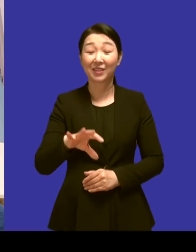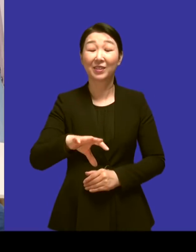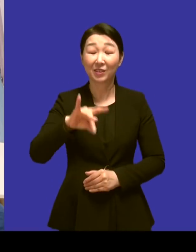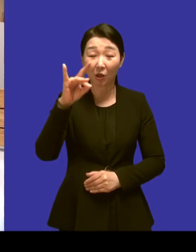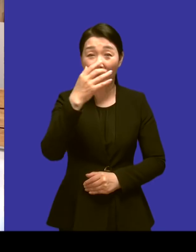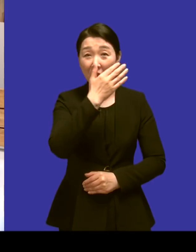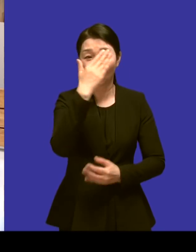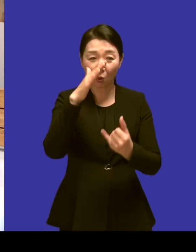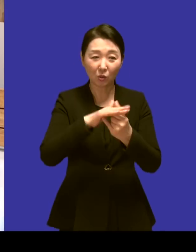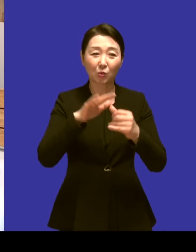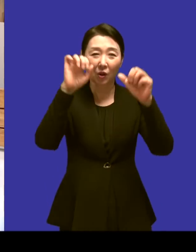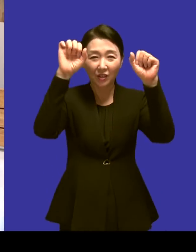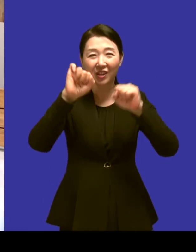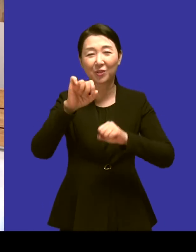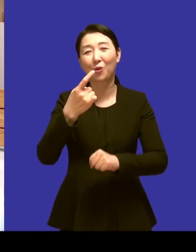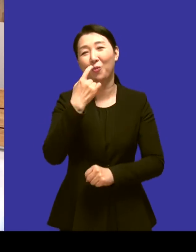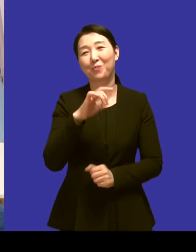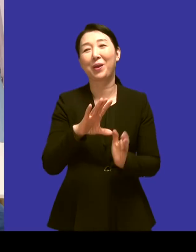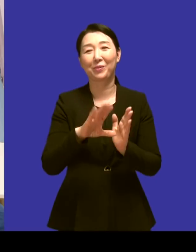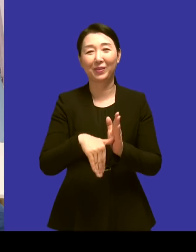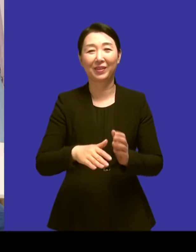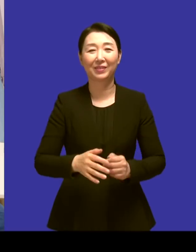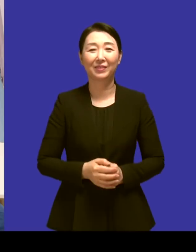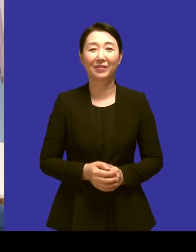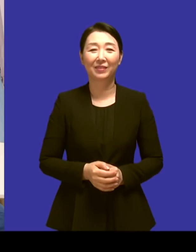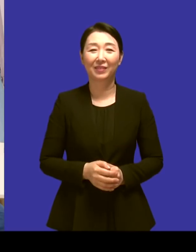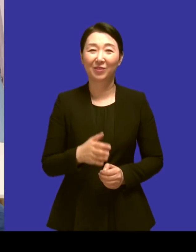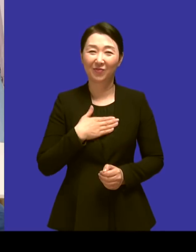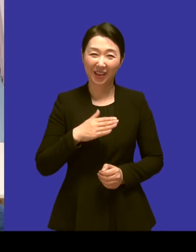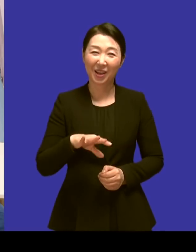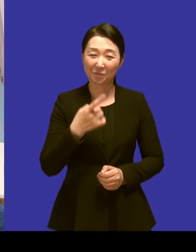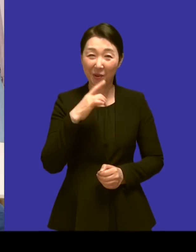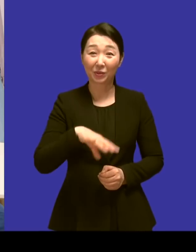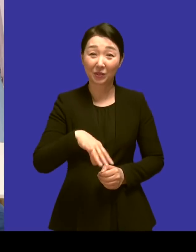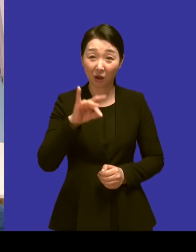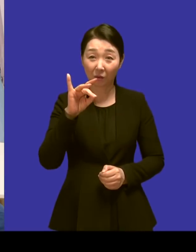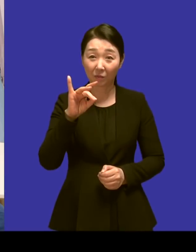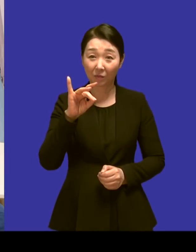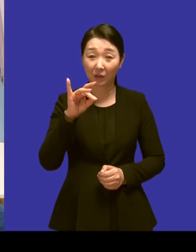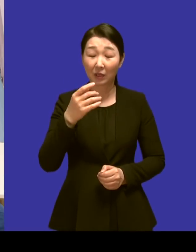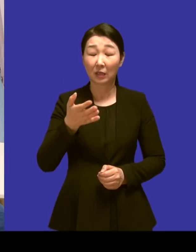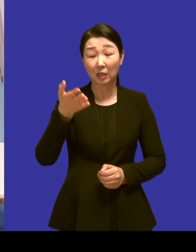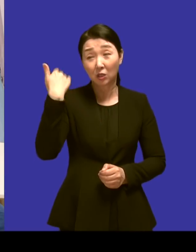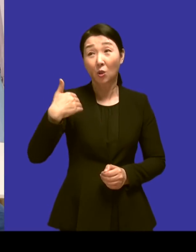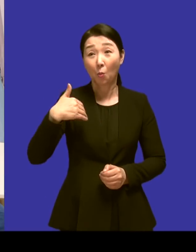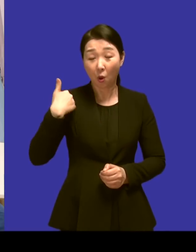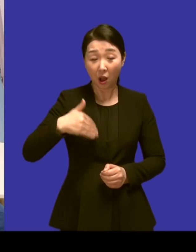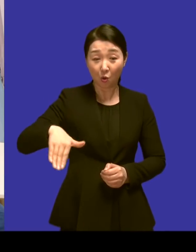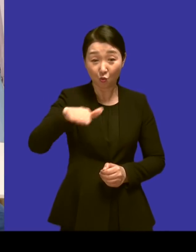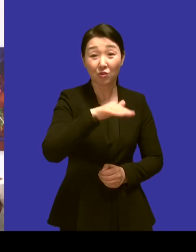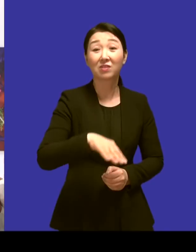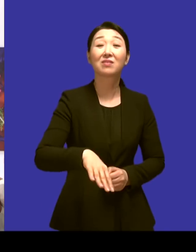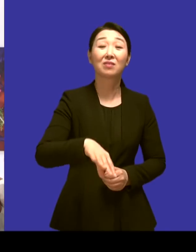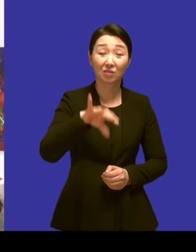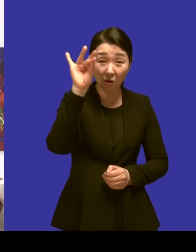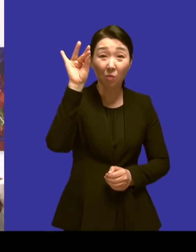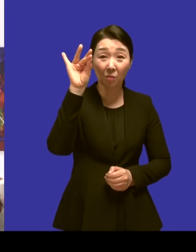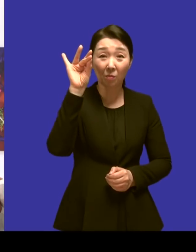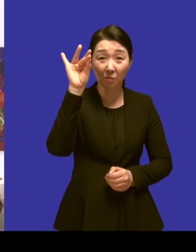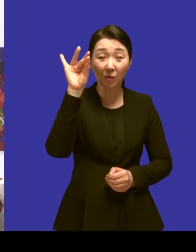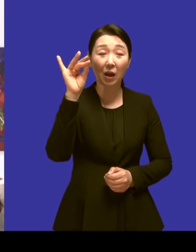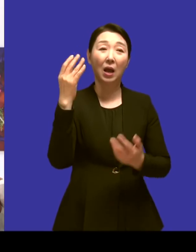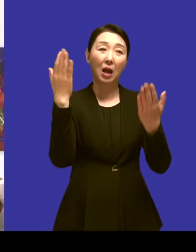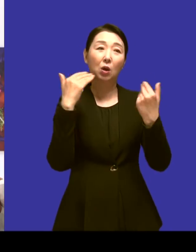거를 이제 그때 배울 때였어요. 네네네. 네, 그 당시에 저희가 처음이었거든요. 그래서 예. 모두가 아무도 모르는 청소년 예. 체조를 네. 이제